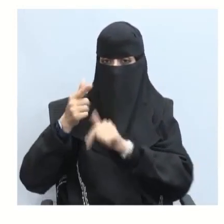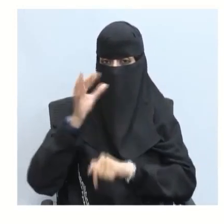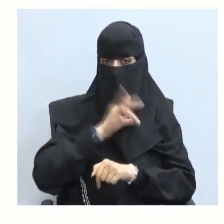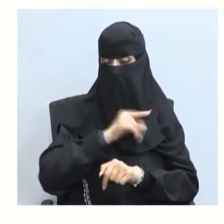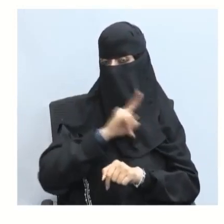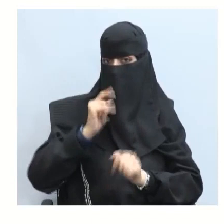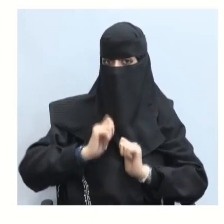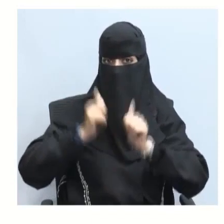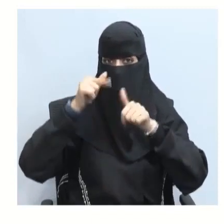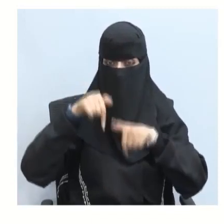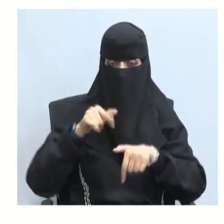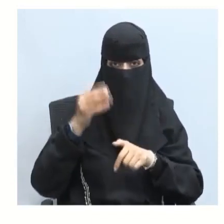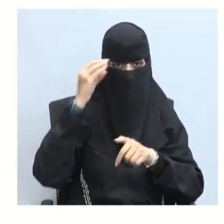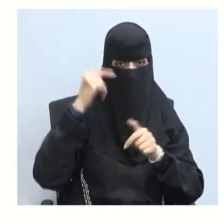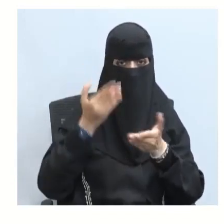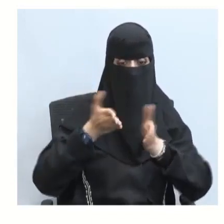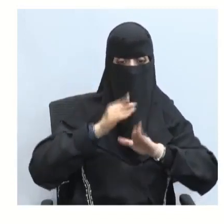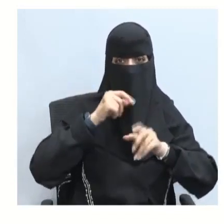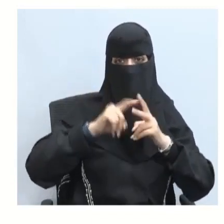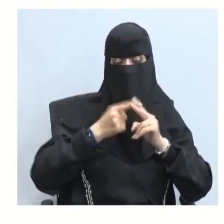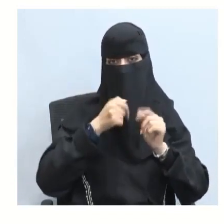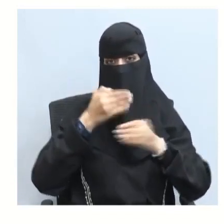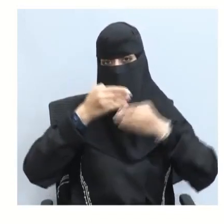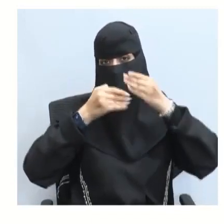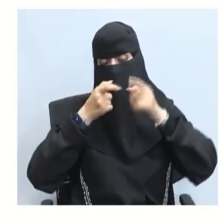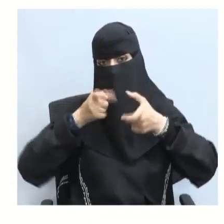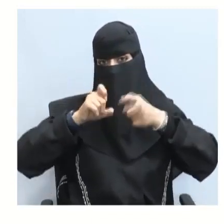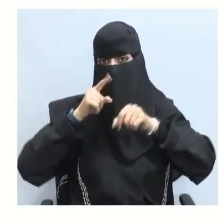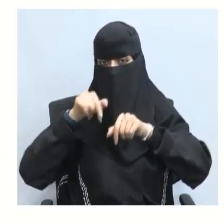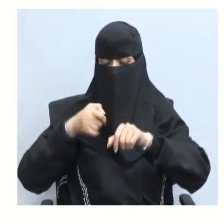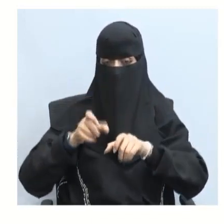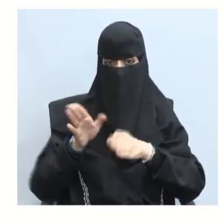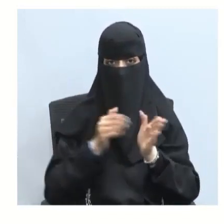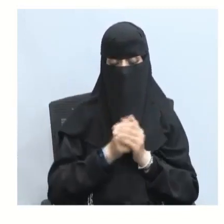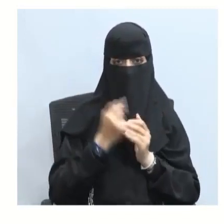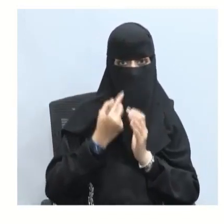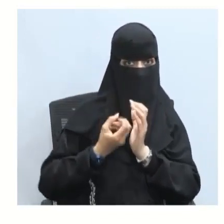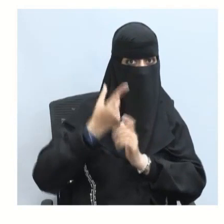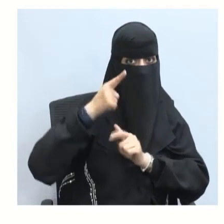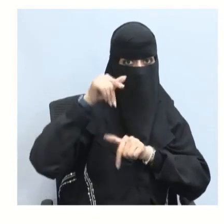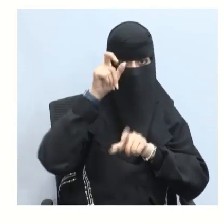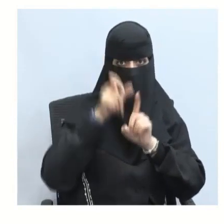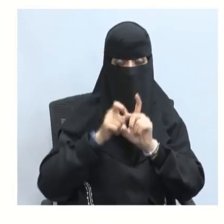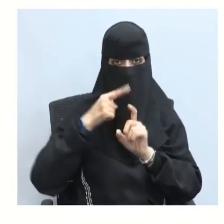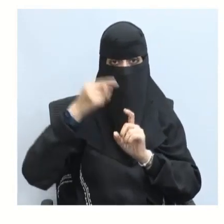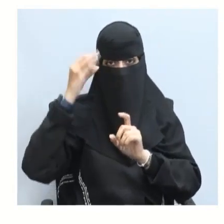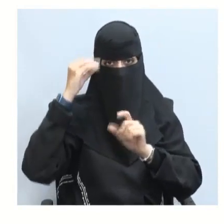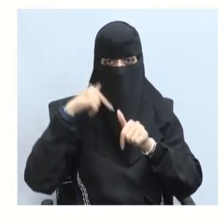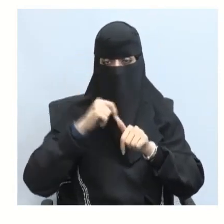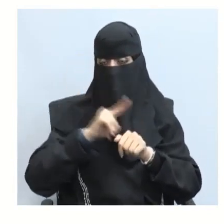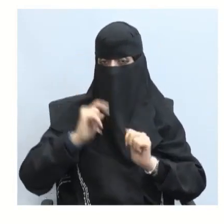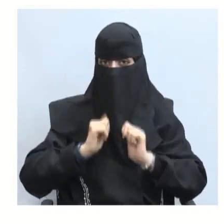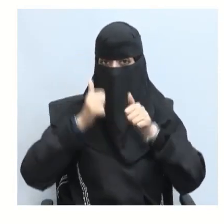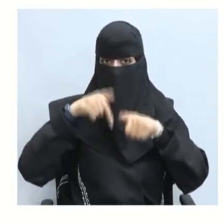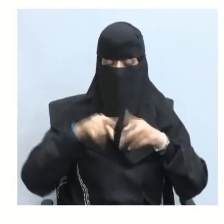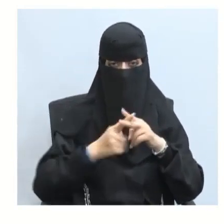يتمكنوا تمكنوا علماء تصنيع المركبات العضويه استنتج العلماء ان عدم قدرتهم عدم مقدرتهم